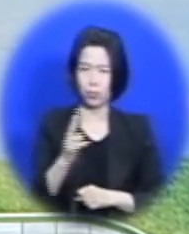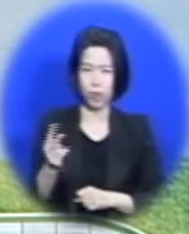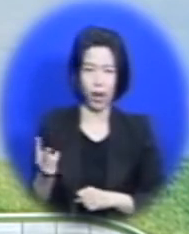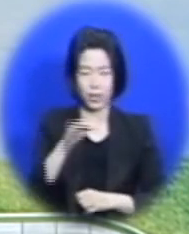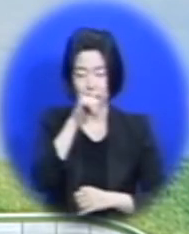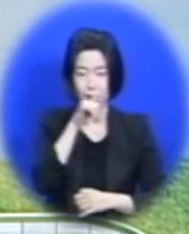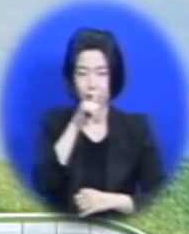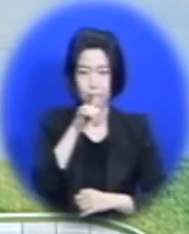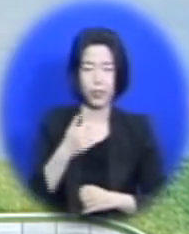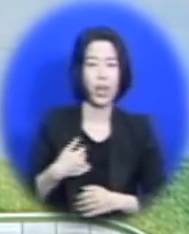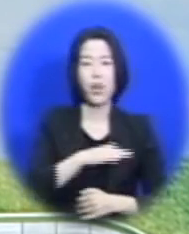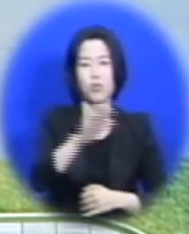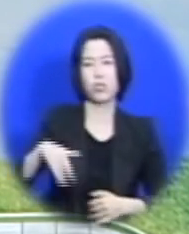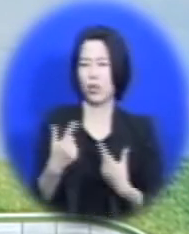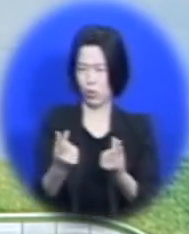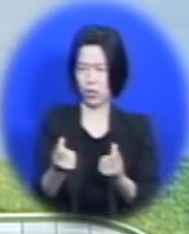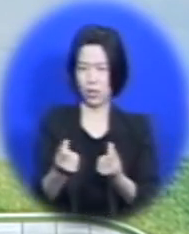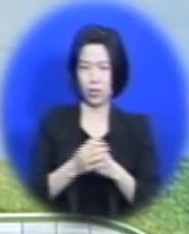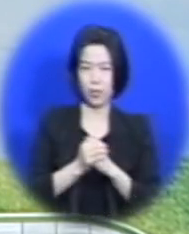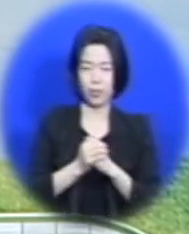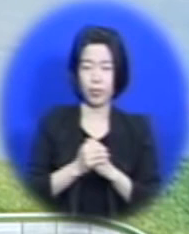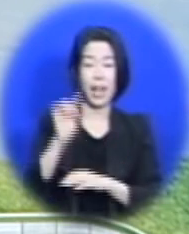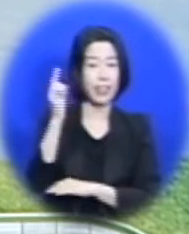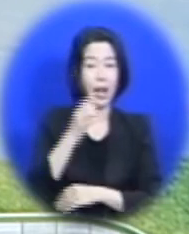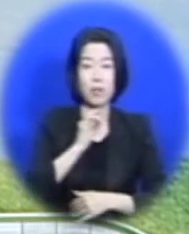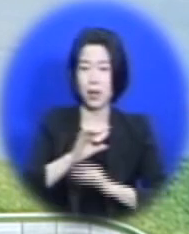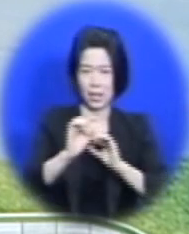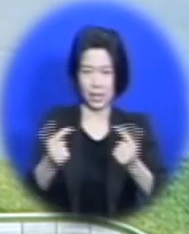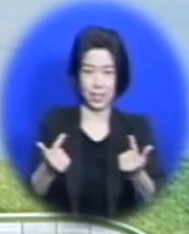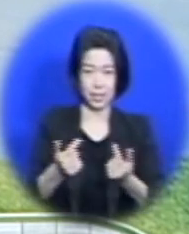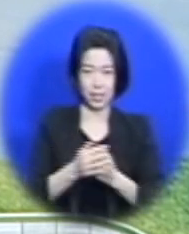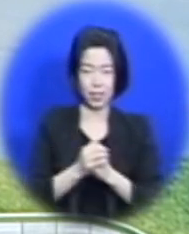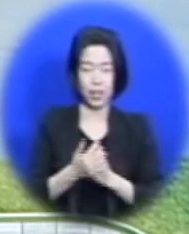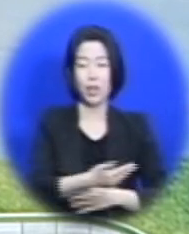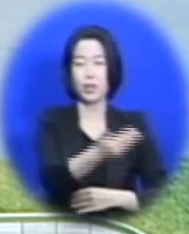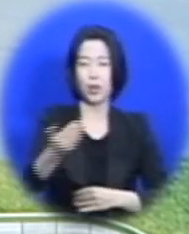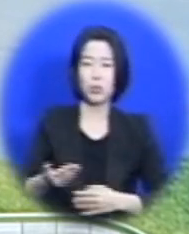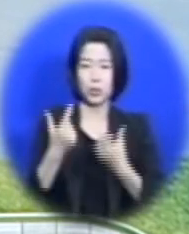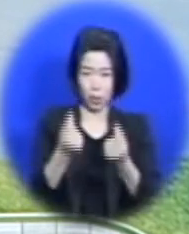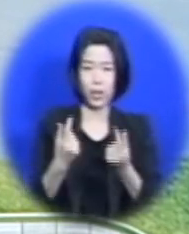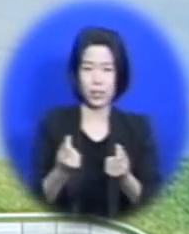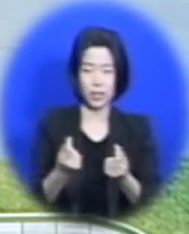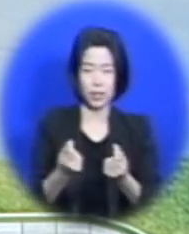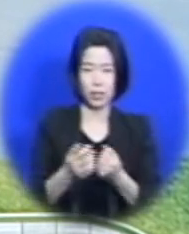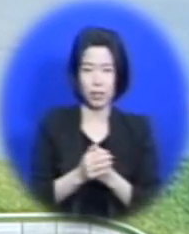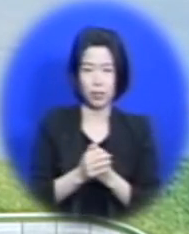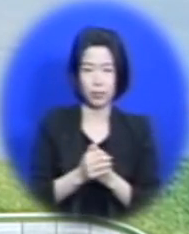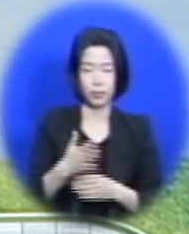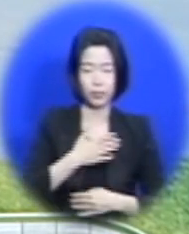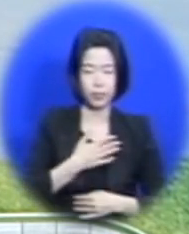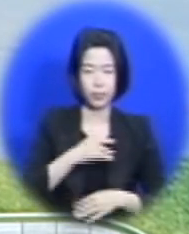없지만 우리가 그렇잖아요. 다윗만 그렇습니까? 여러분도 그렇잖아요.